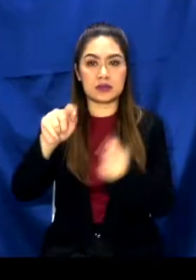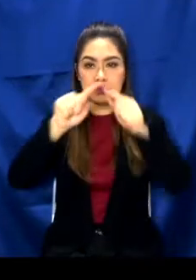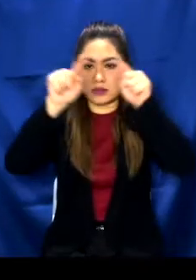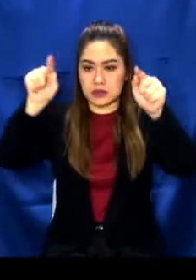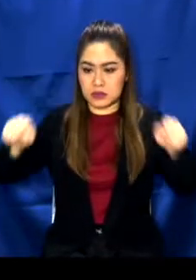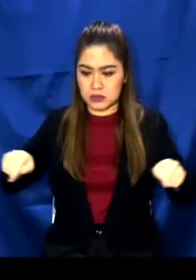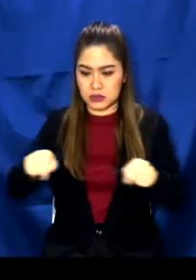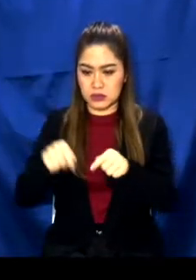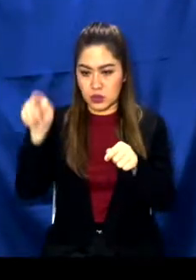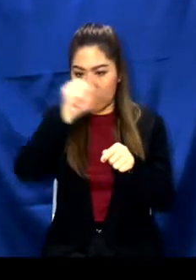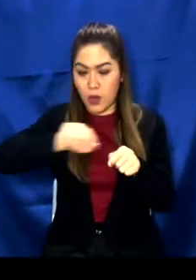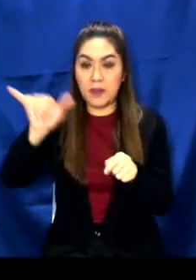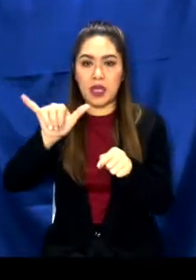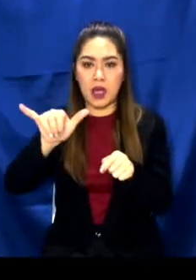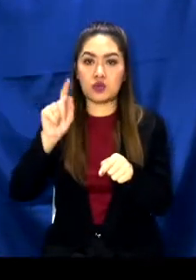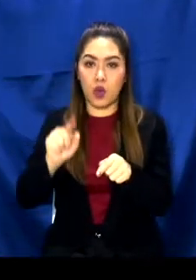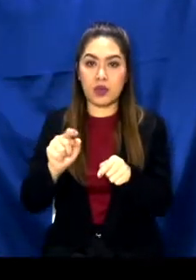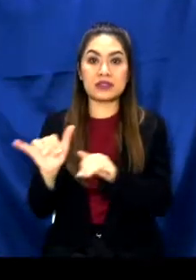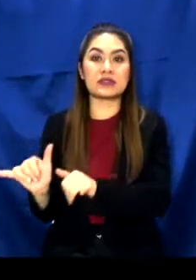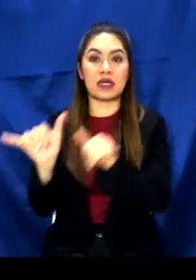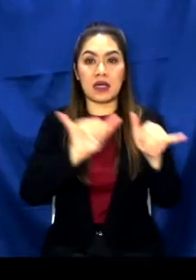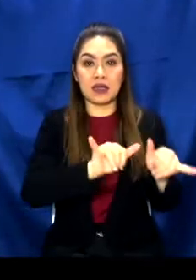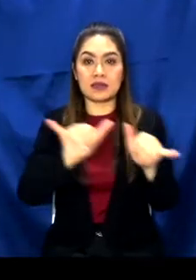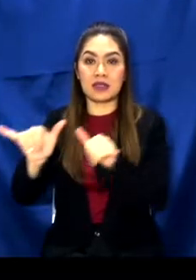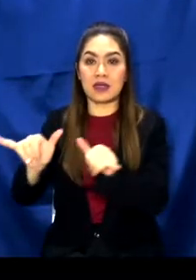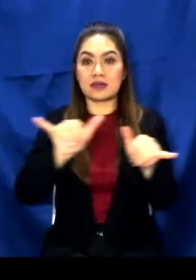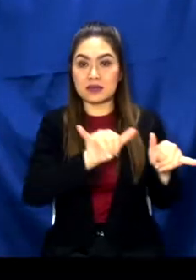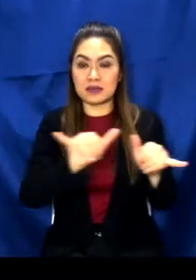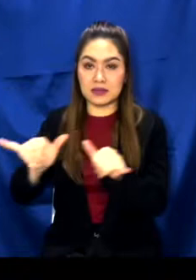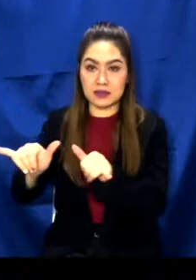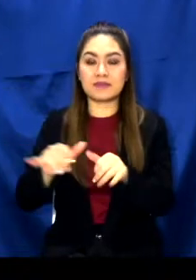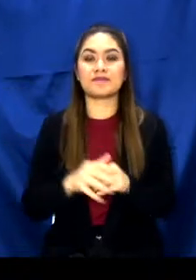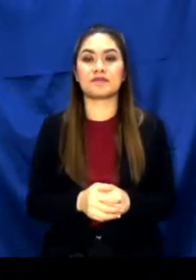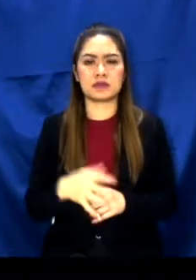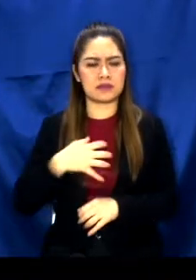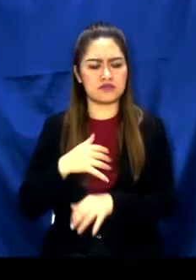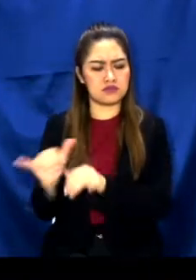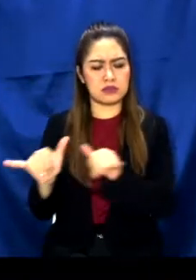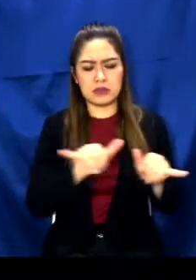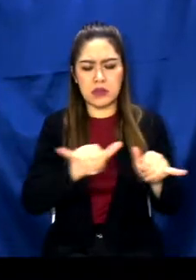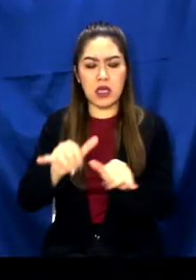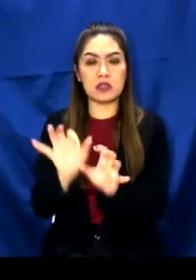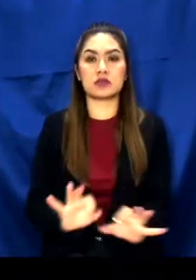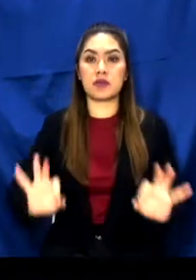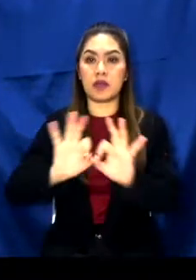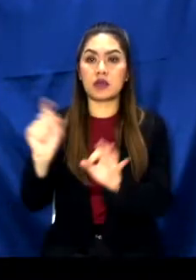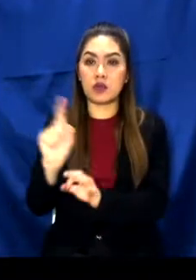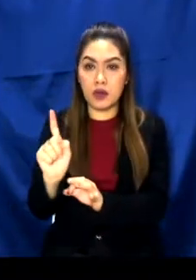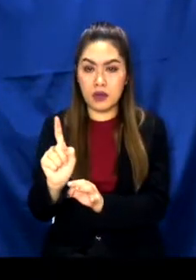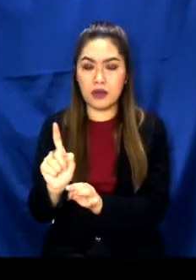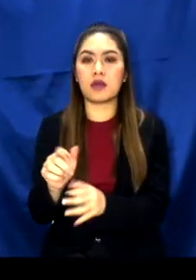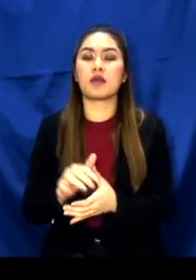เราก็ต้องจับเคลื่อนย้ายวัตถุนะคะแล้วก็เวลาเราจะเคลื่อนย้ายวัตถุเนี่ยสิ่งที่จำเป็นเลยนะคะเวลาเราใ